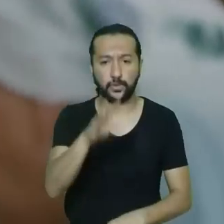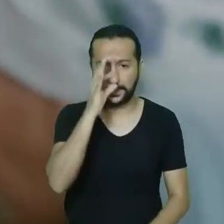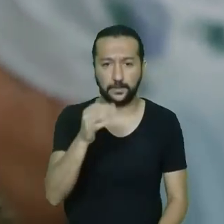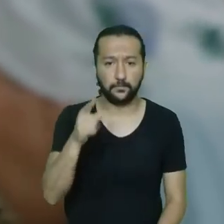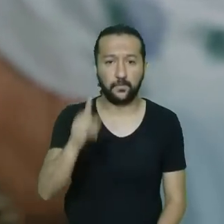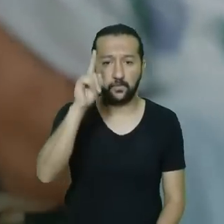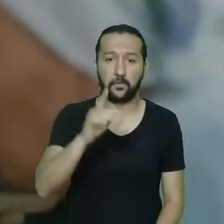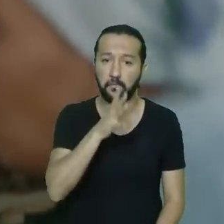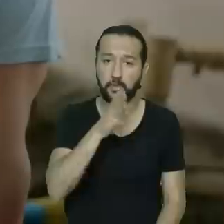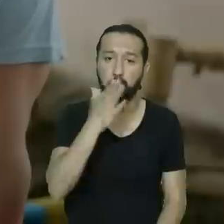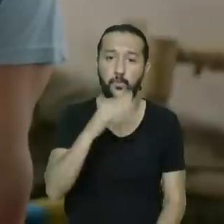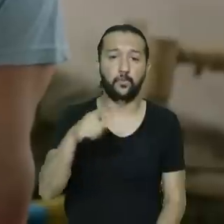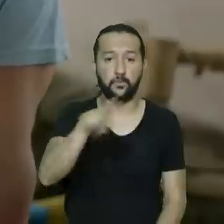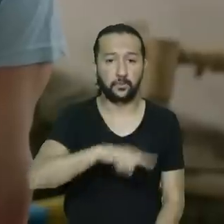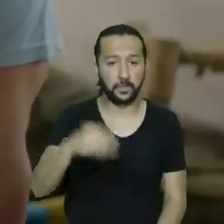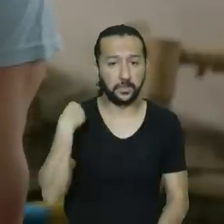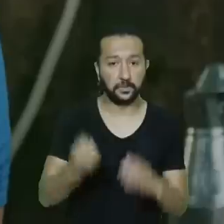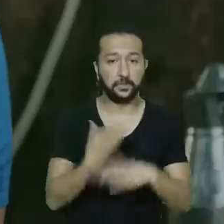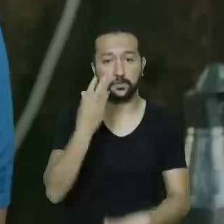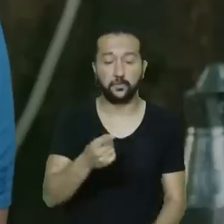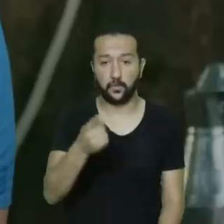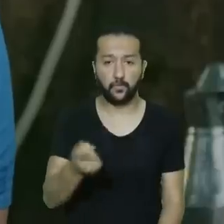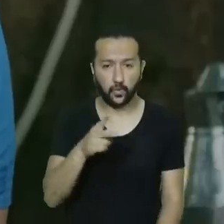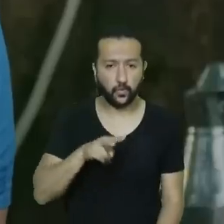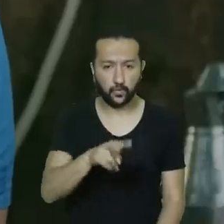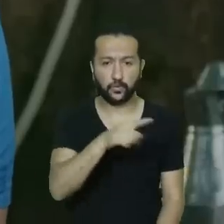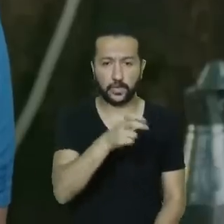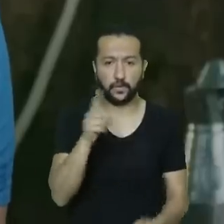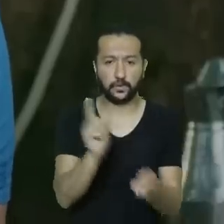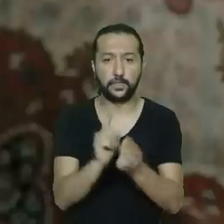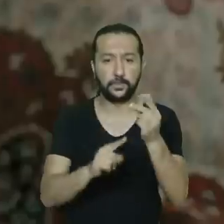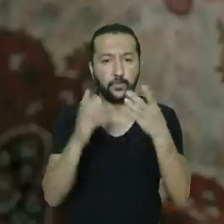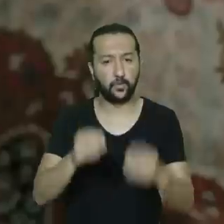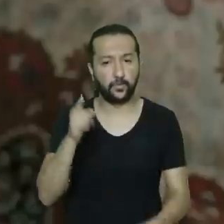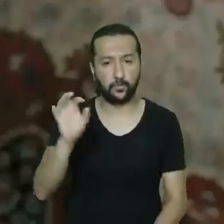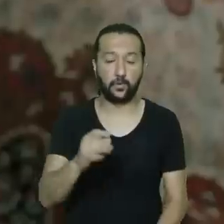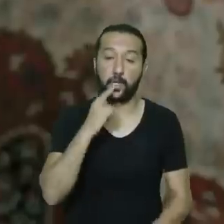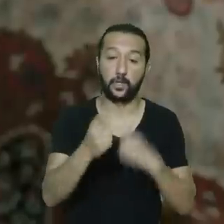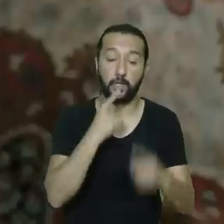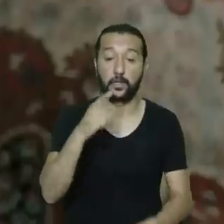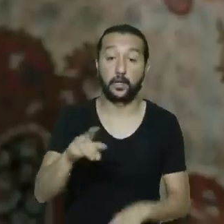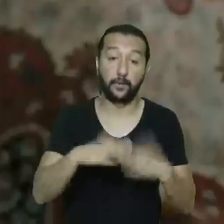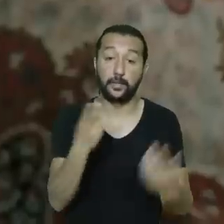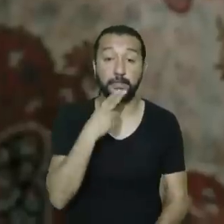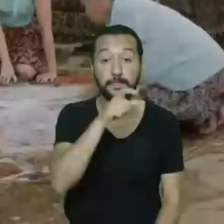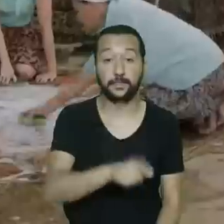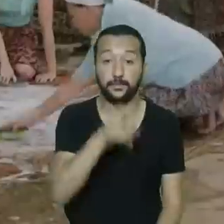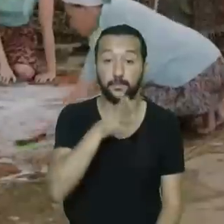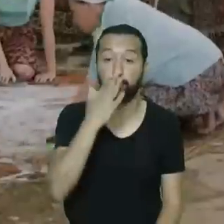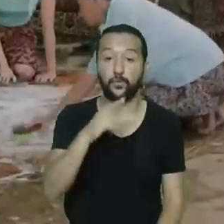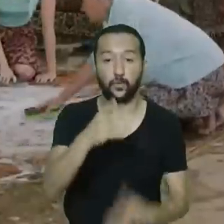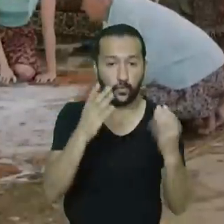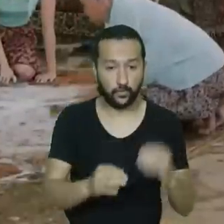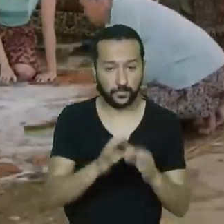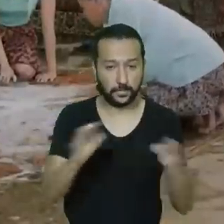acaba? Vallahi bilen yok, bunlar da yeni türedi. Motorlu yolcu, radyocu İsmail olasıymış, öyle diyorlar. Emme kızı bilen yok. Olur